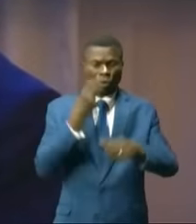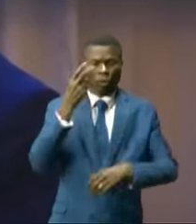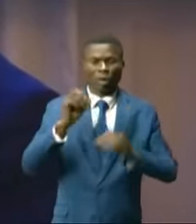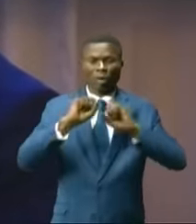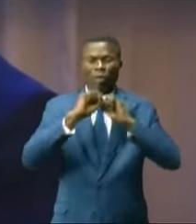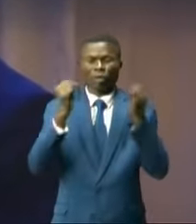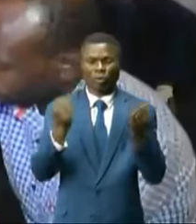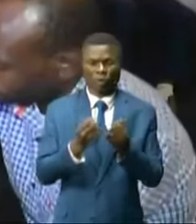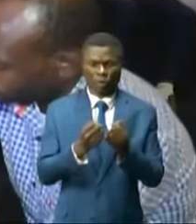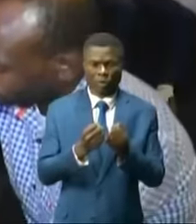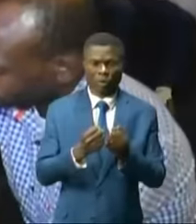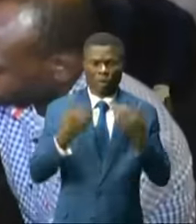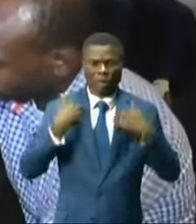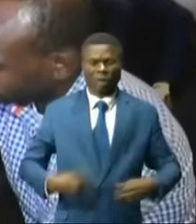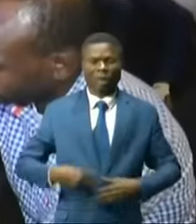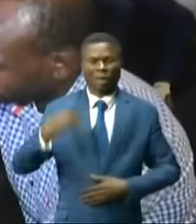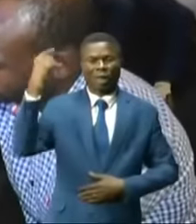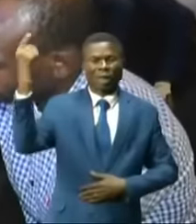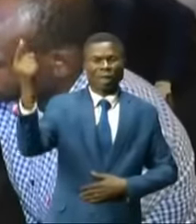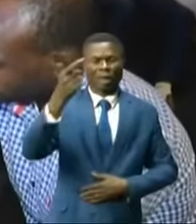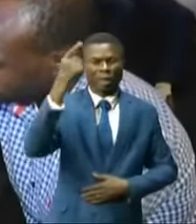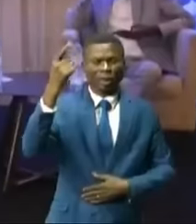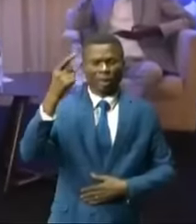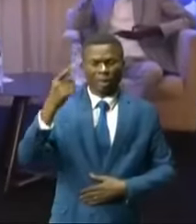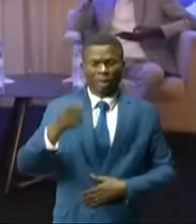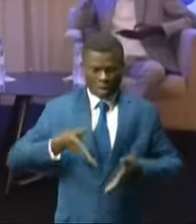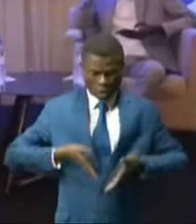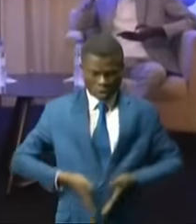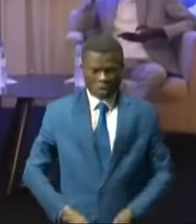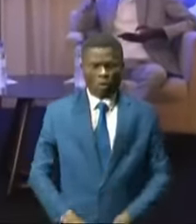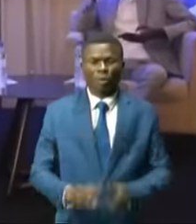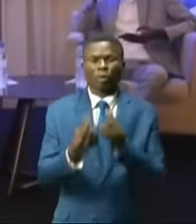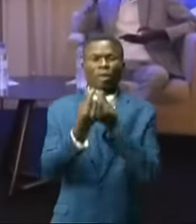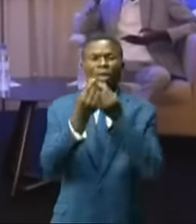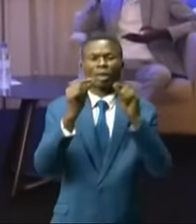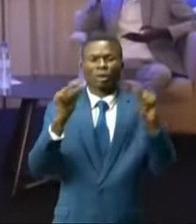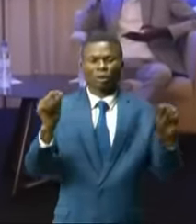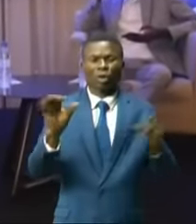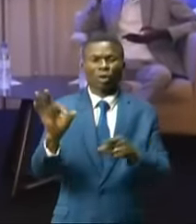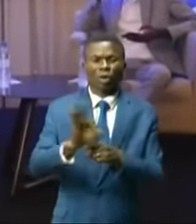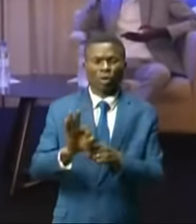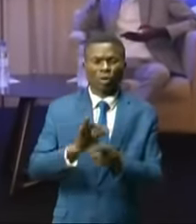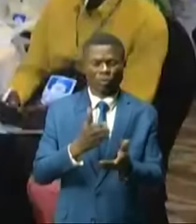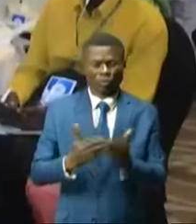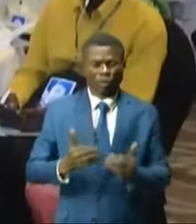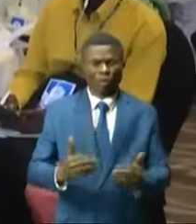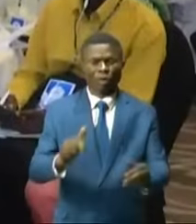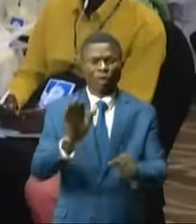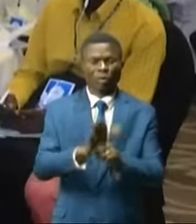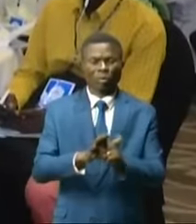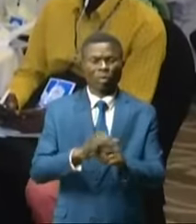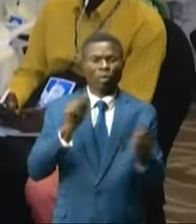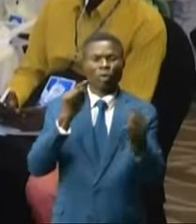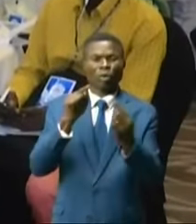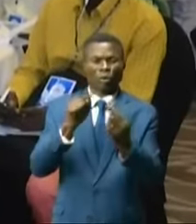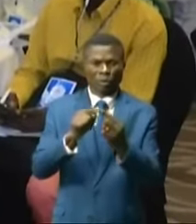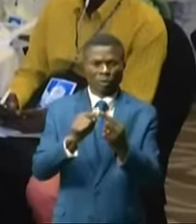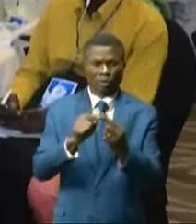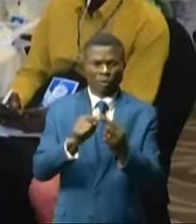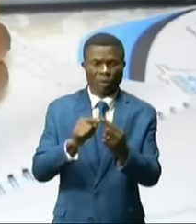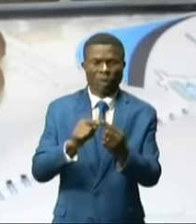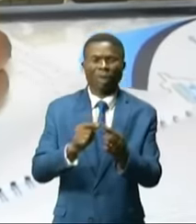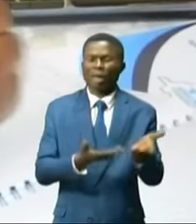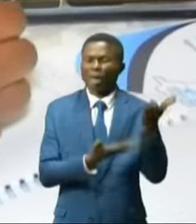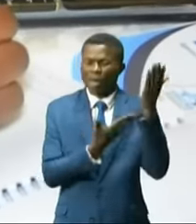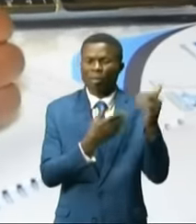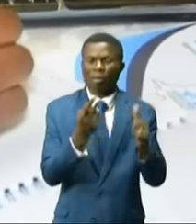sociale de la couverture santé universelle et la maternité gratuite, cette formation poursuit plusieurs objectifs, dont